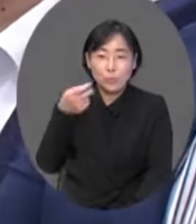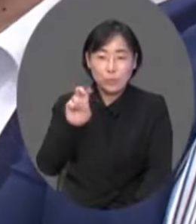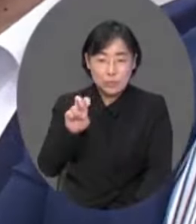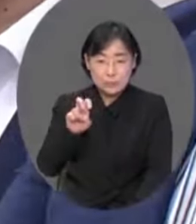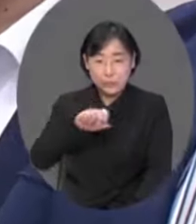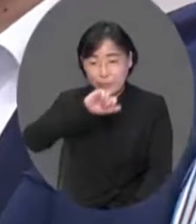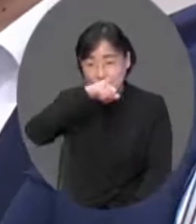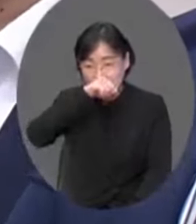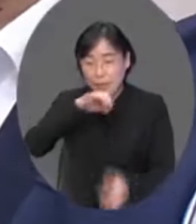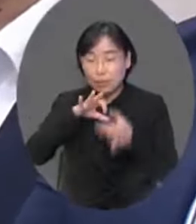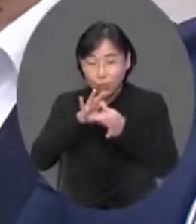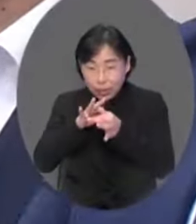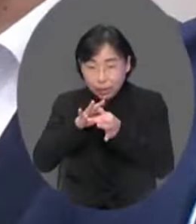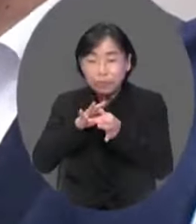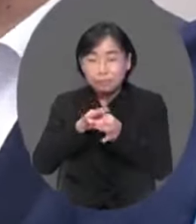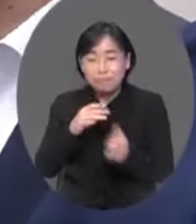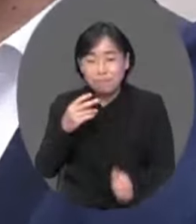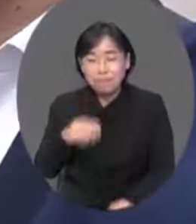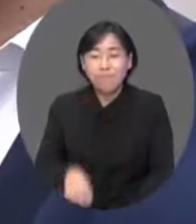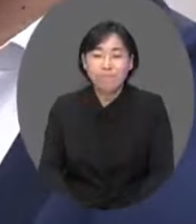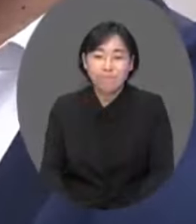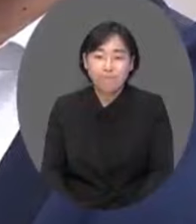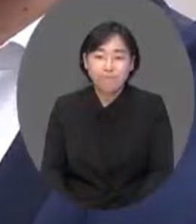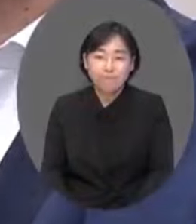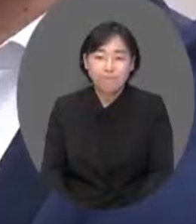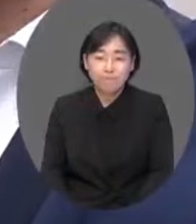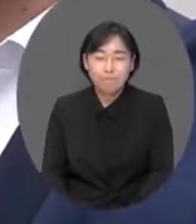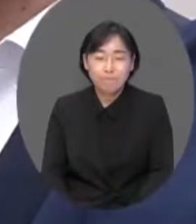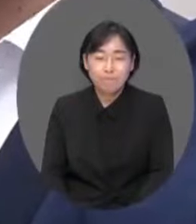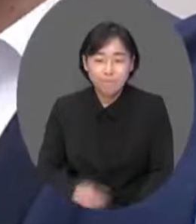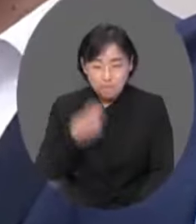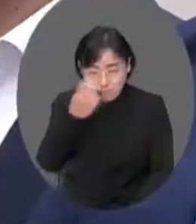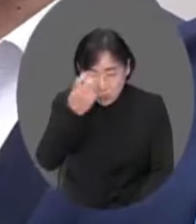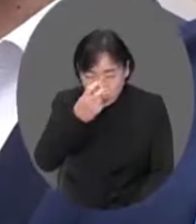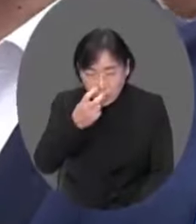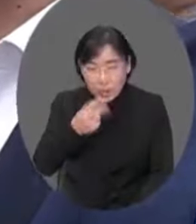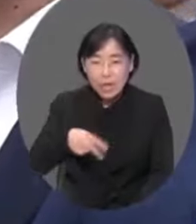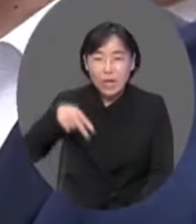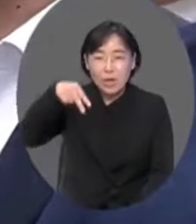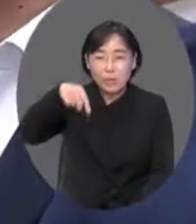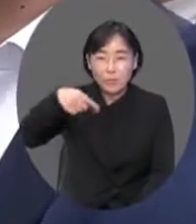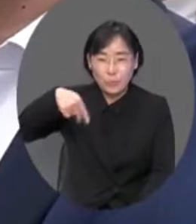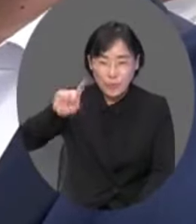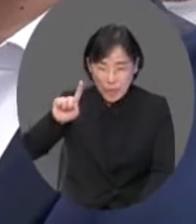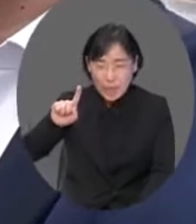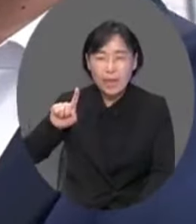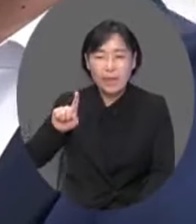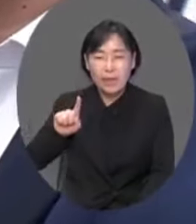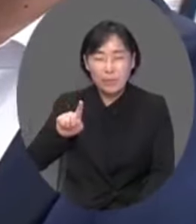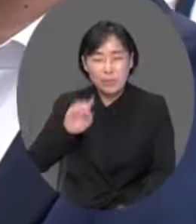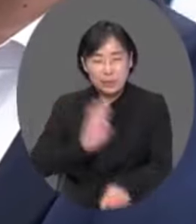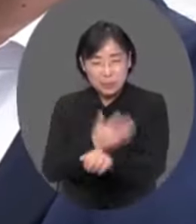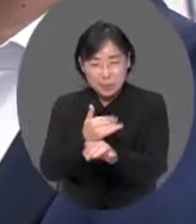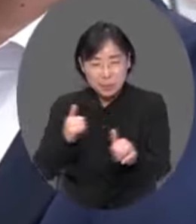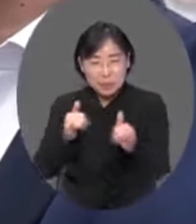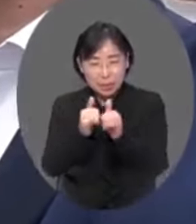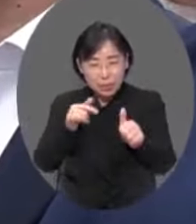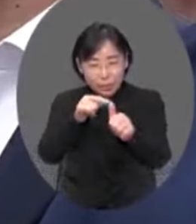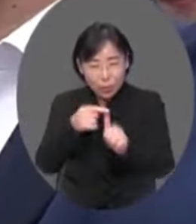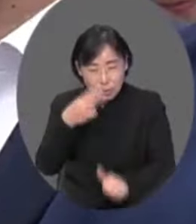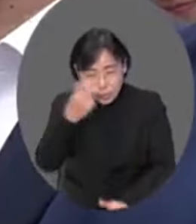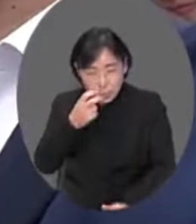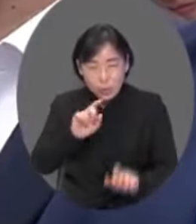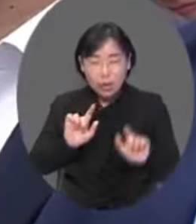아, 보조금 감사? 네. 수사가 아니고 네, 검찰 수사관은 수사하는 게 일인데 경찰 수사관도 수사가 일인데 와서